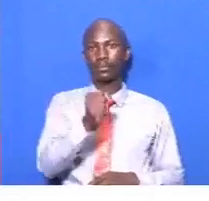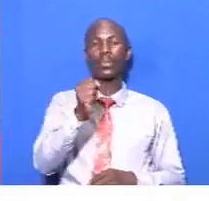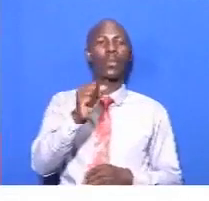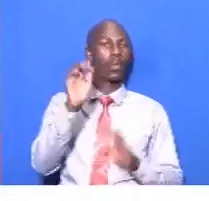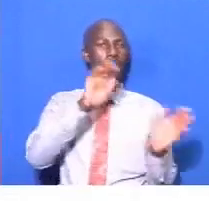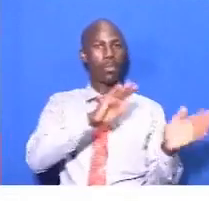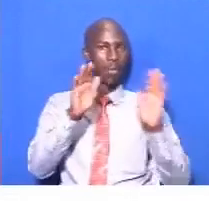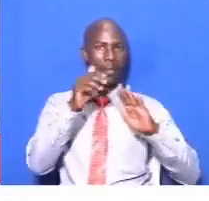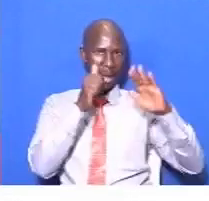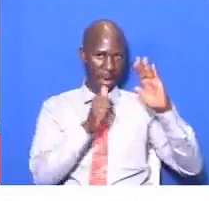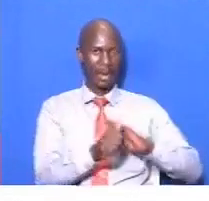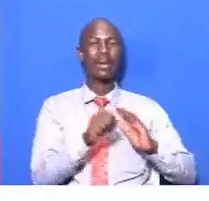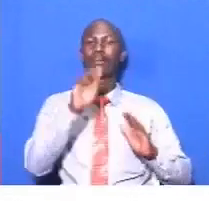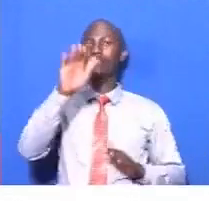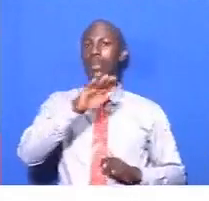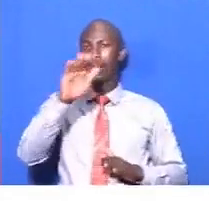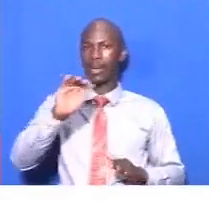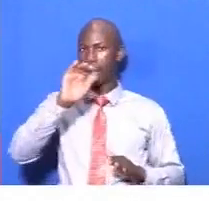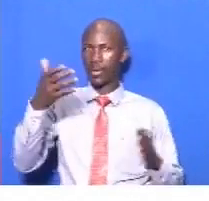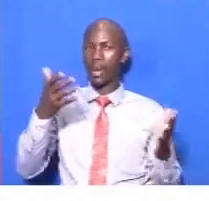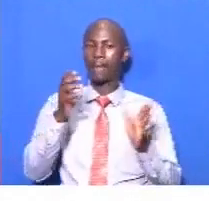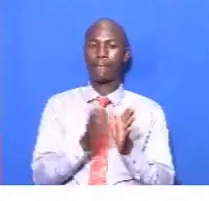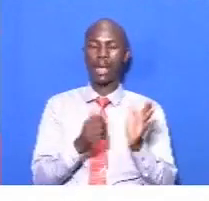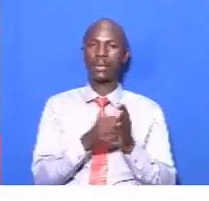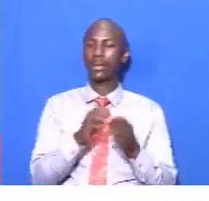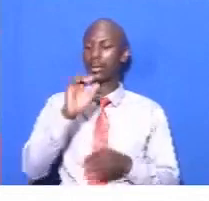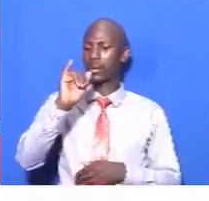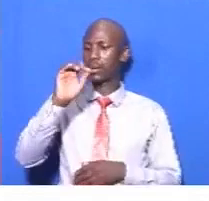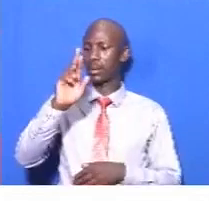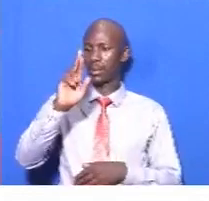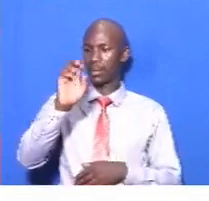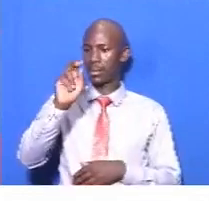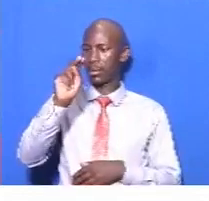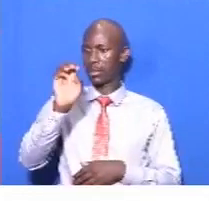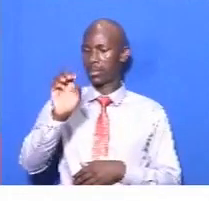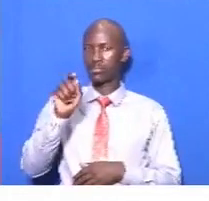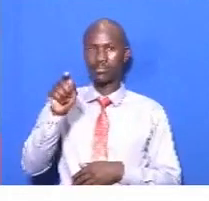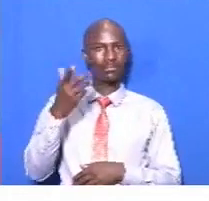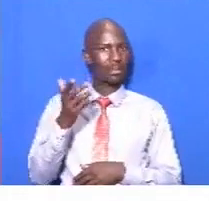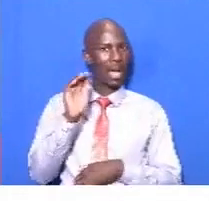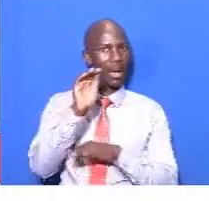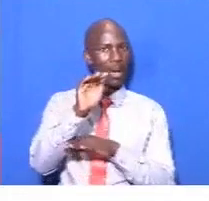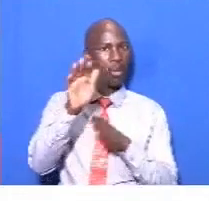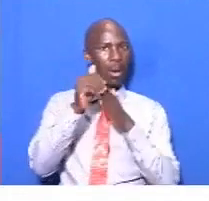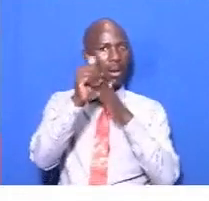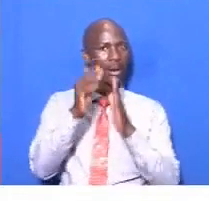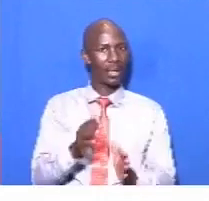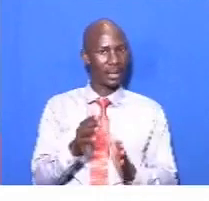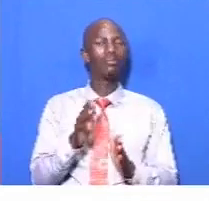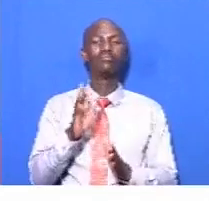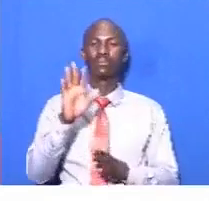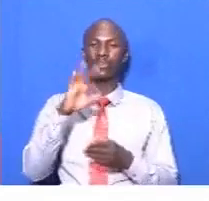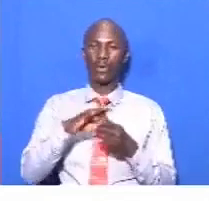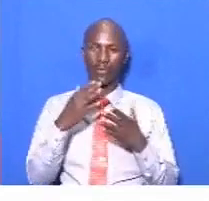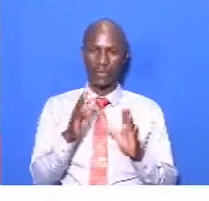waipa. Bunge ni ya kaundi ya Masaku Irene Mulu. Mwaviki ya kwethi wa ajumia wito kwa tongo yonde